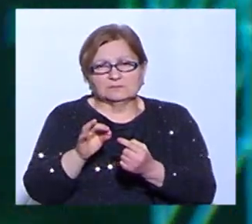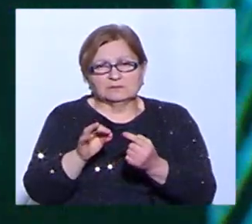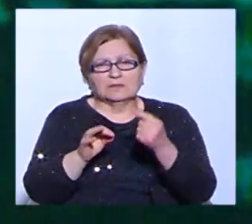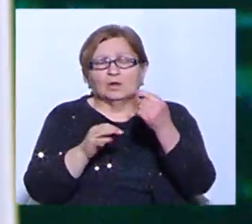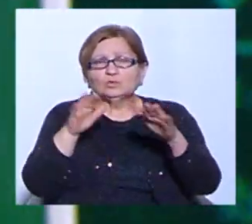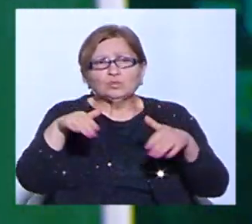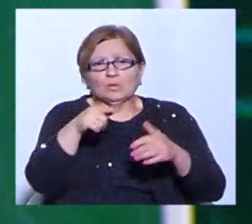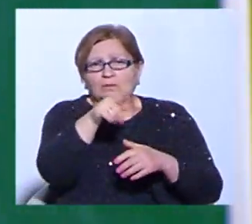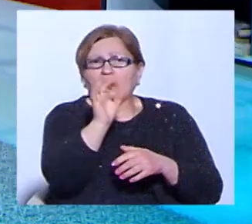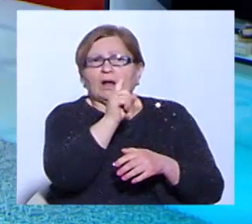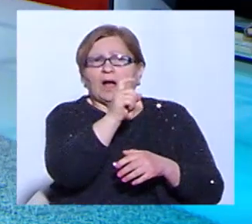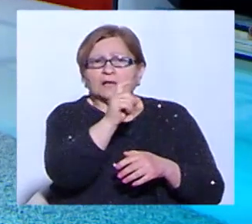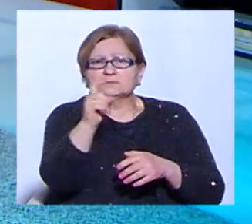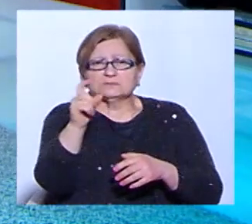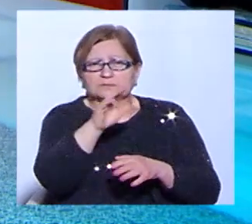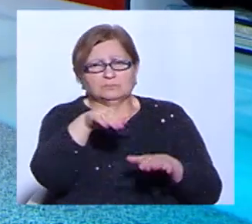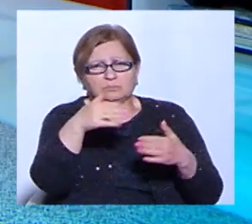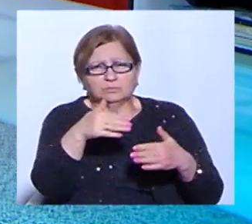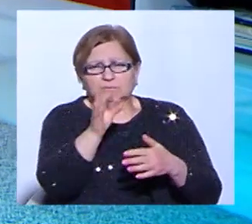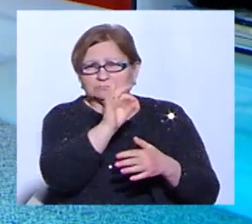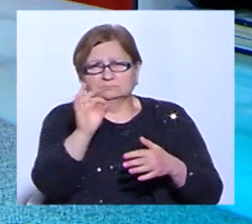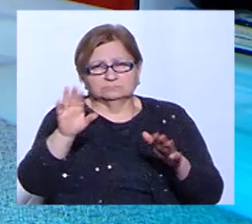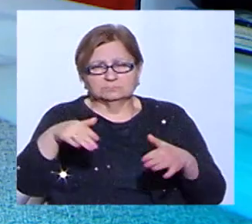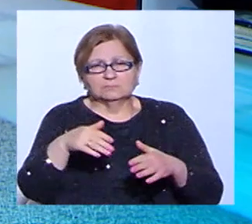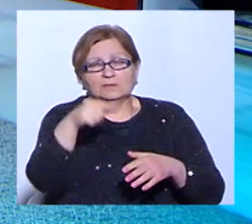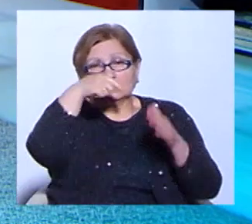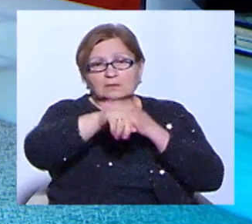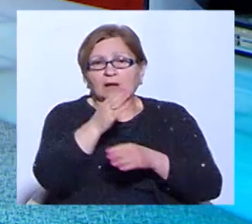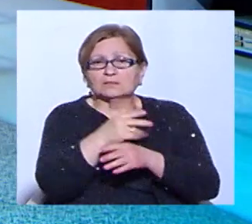ექნება 100 და თქვა წილაც მნიშვნელში ექნება 20.